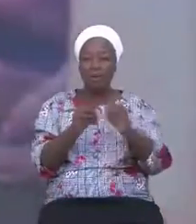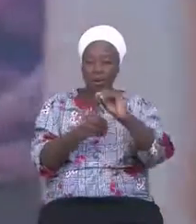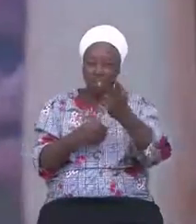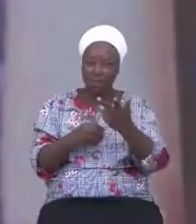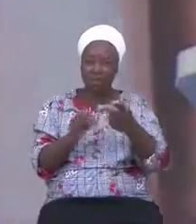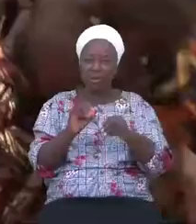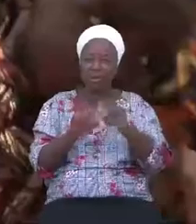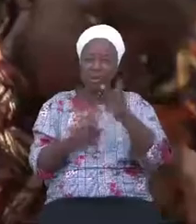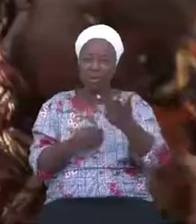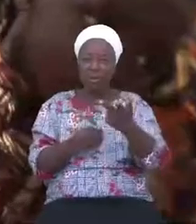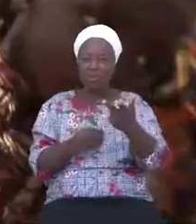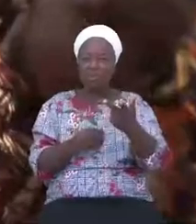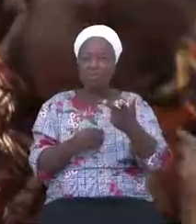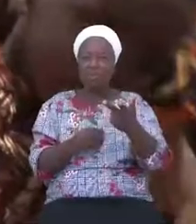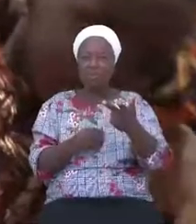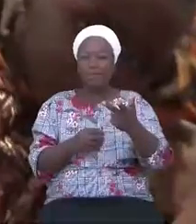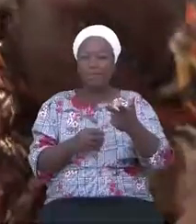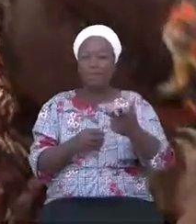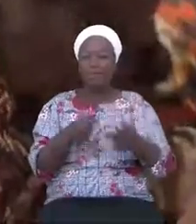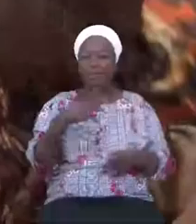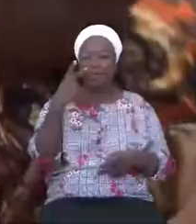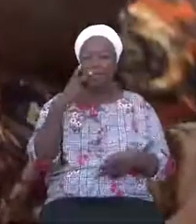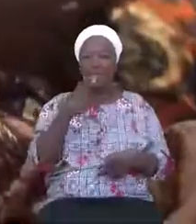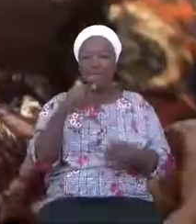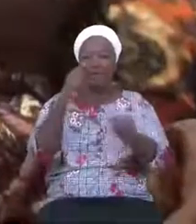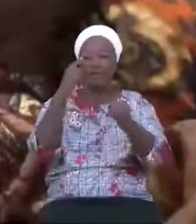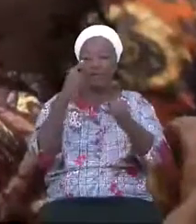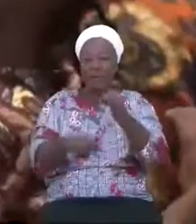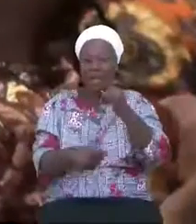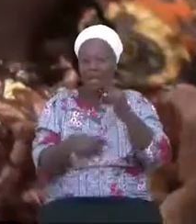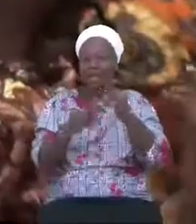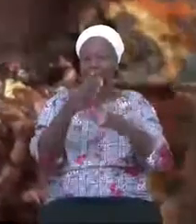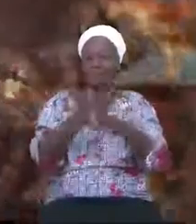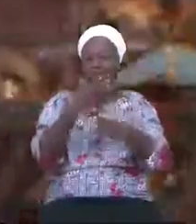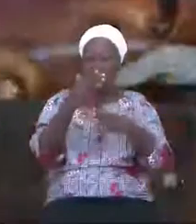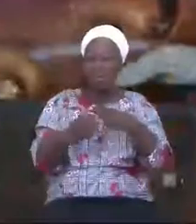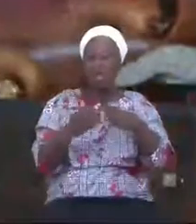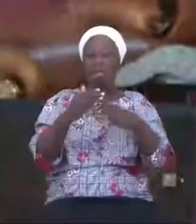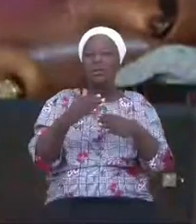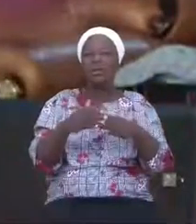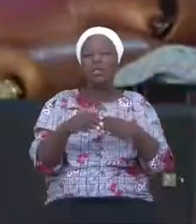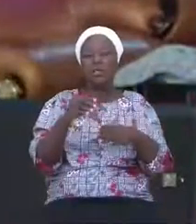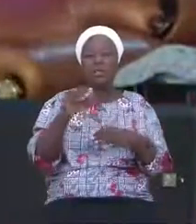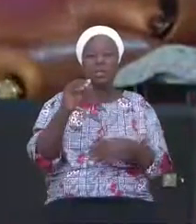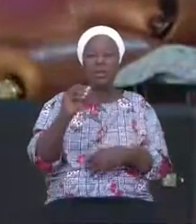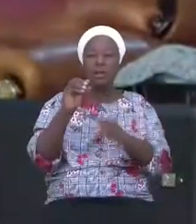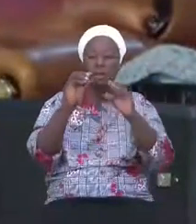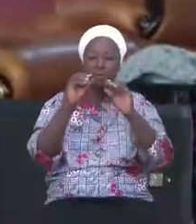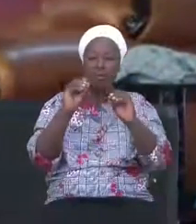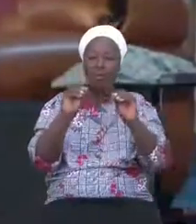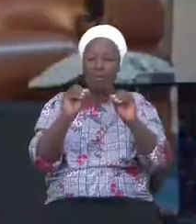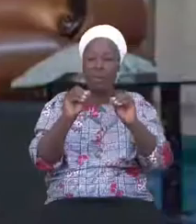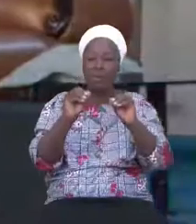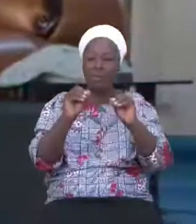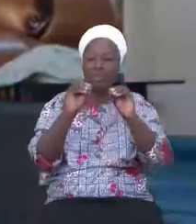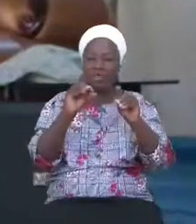Troisième élément, le message final pour que tous l'entendent. Le